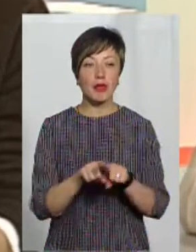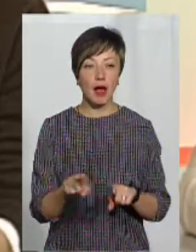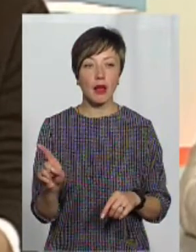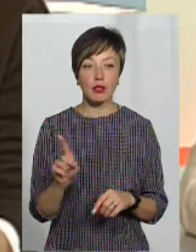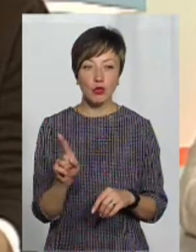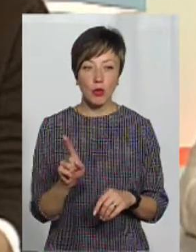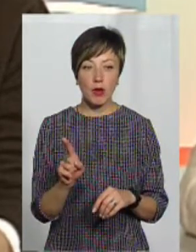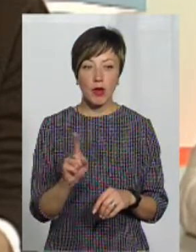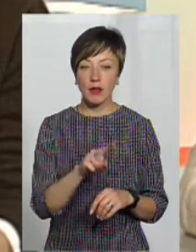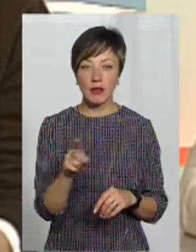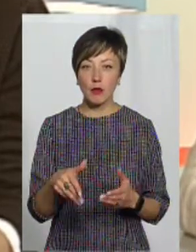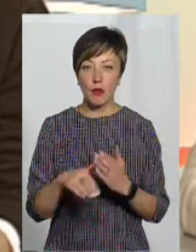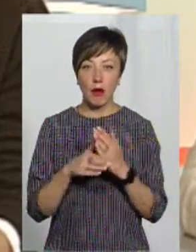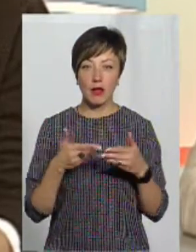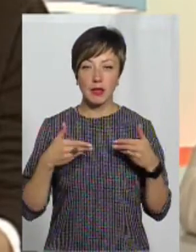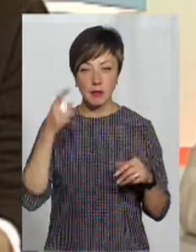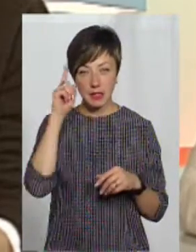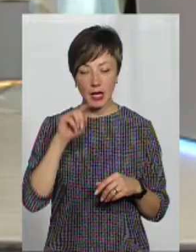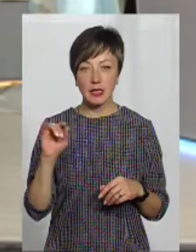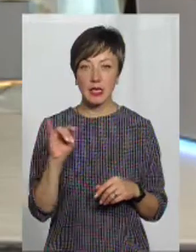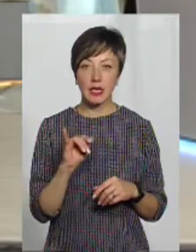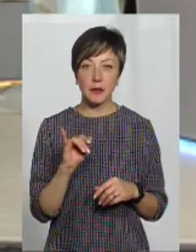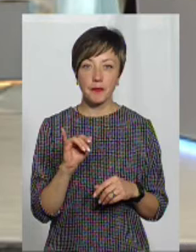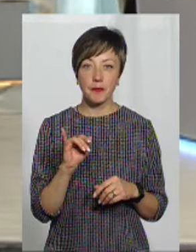щоб вони не допомагали нам, знаєте. І